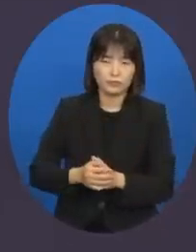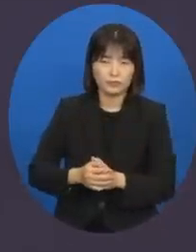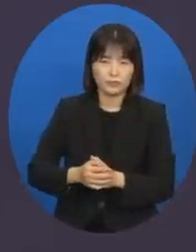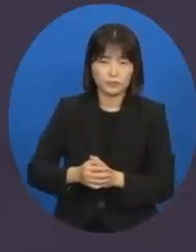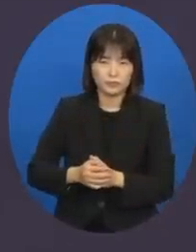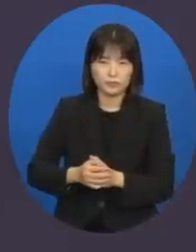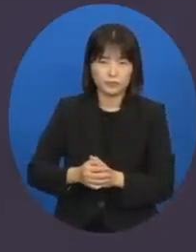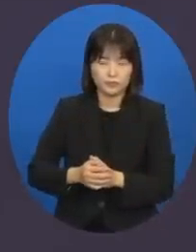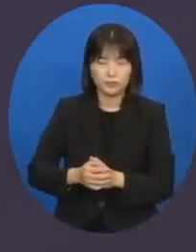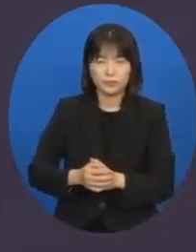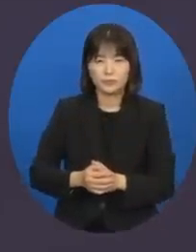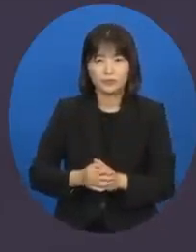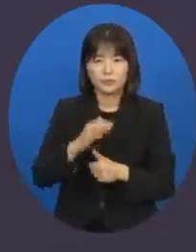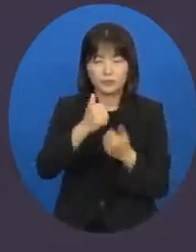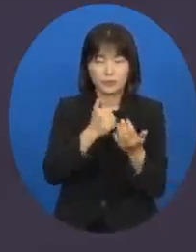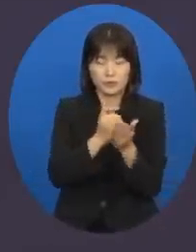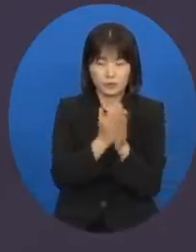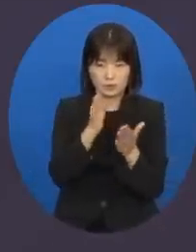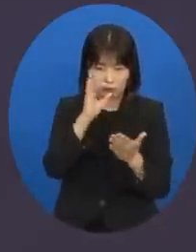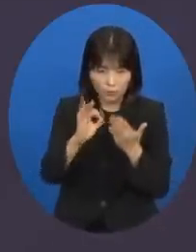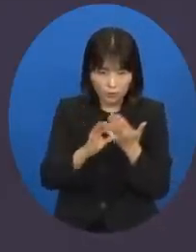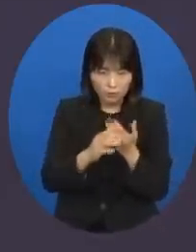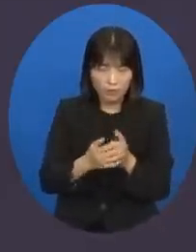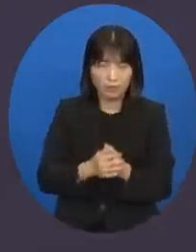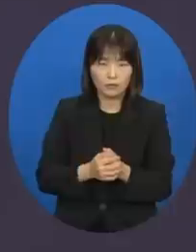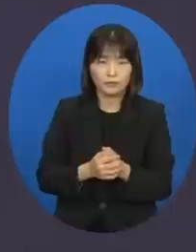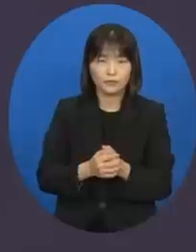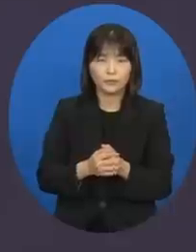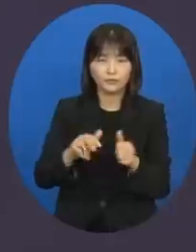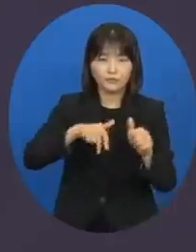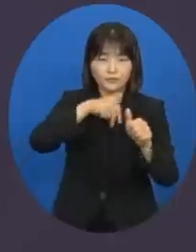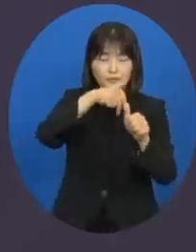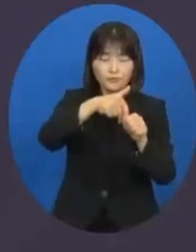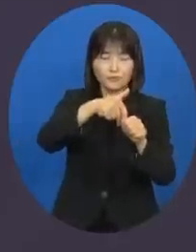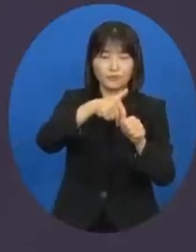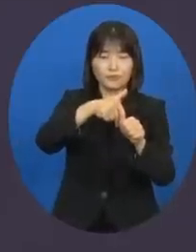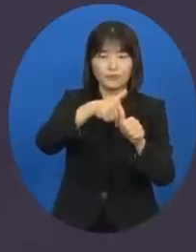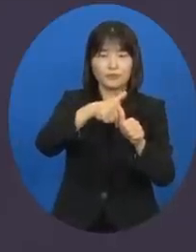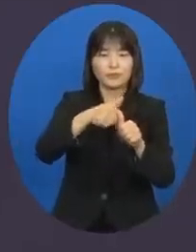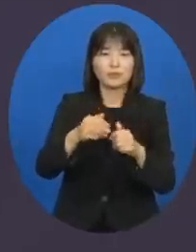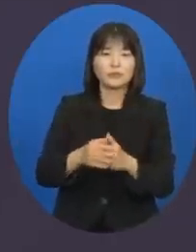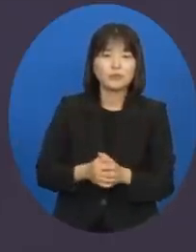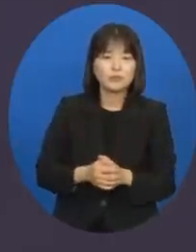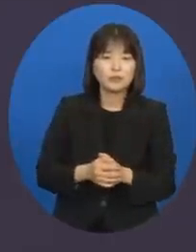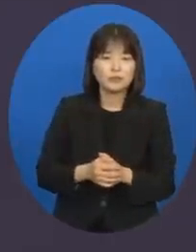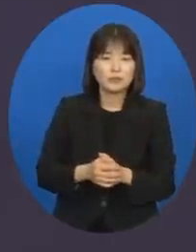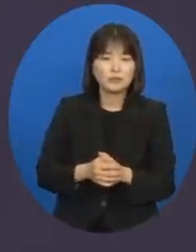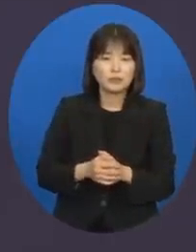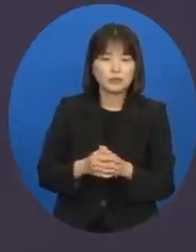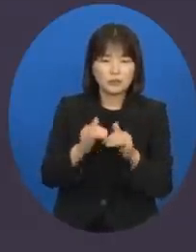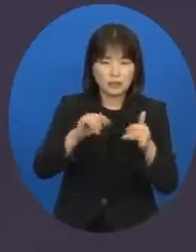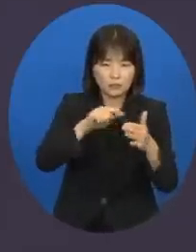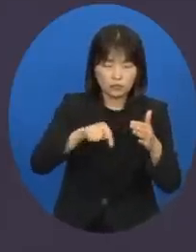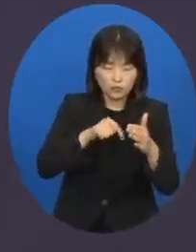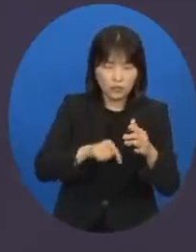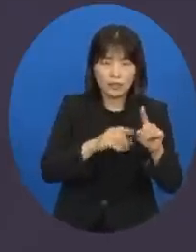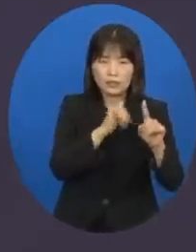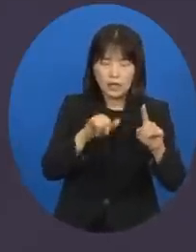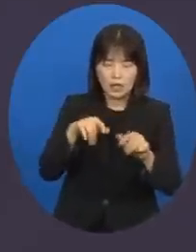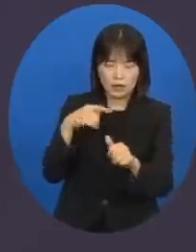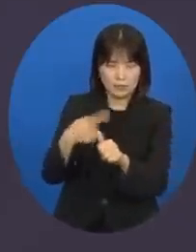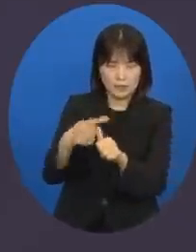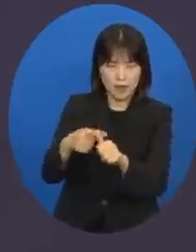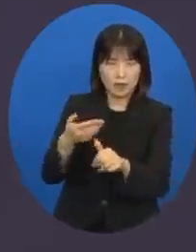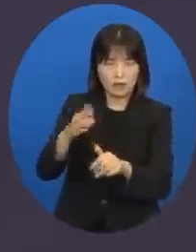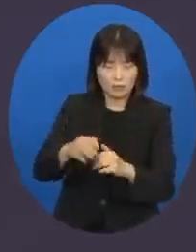자, 39절에 보면 이렇게 되어 있습니다. 달린 행악자 중 하나는 비방하여 이르되 내가 그리스도가 아니냐, 너와 우리를 구원하라 하되